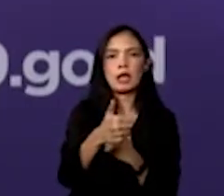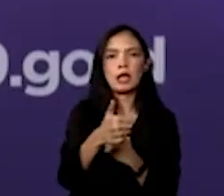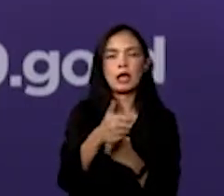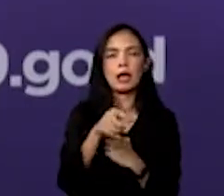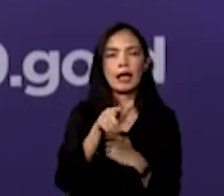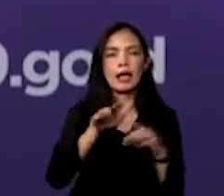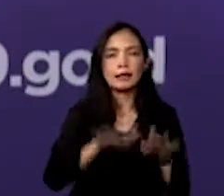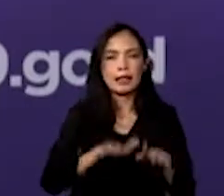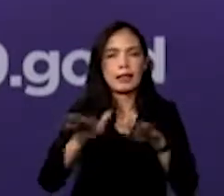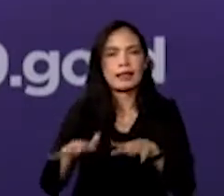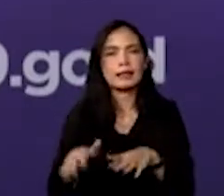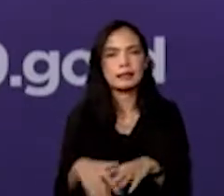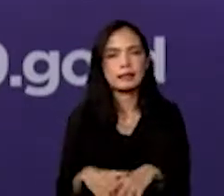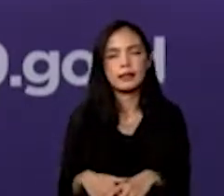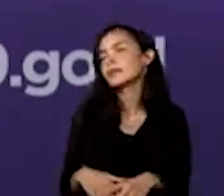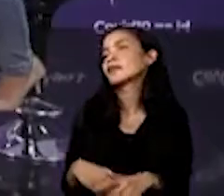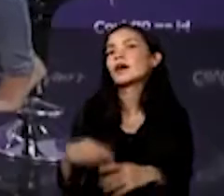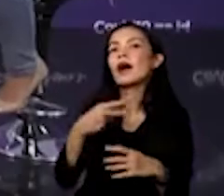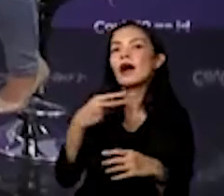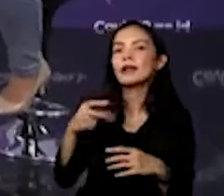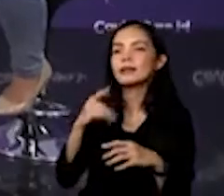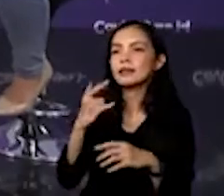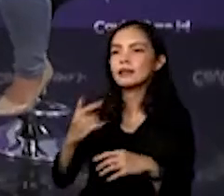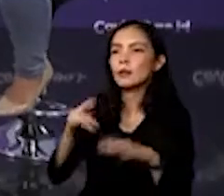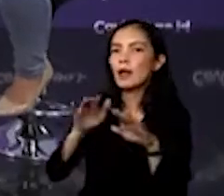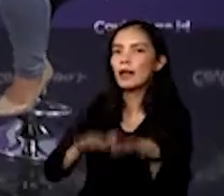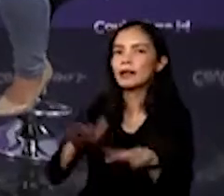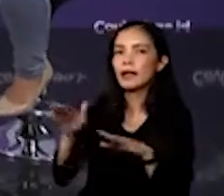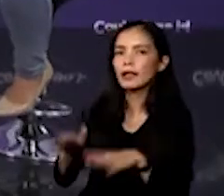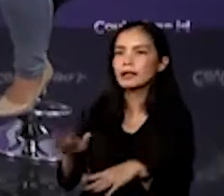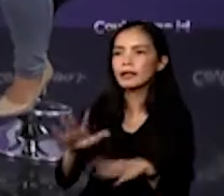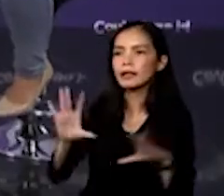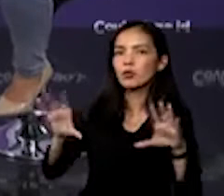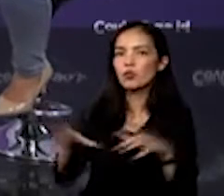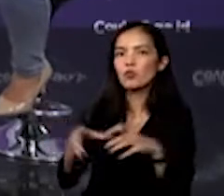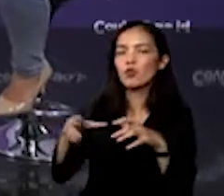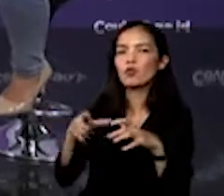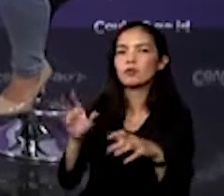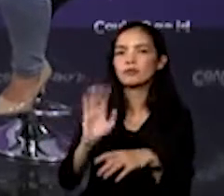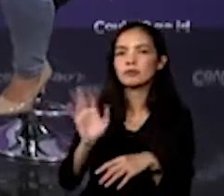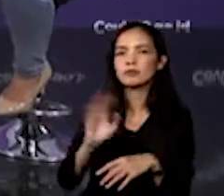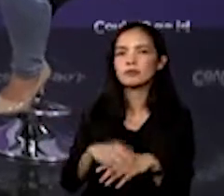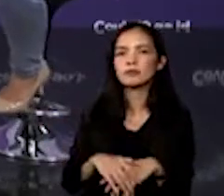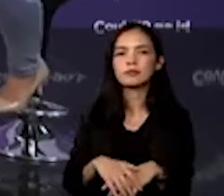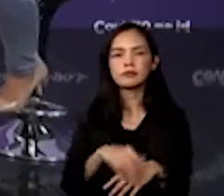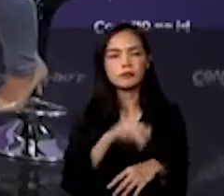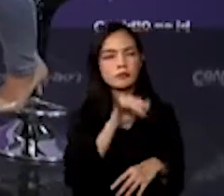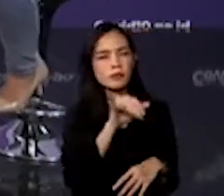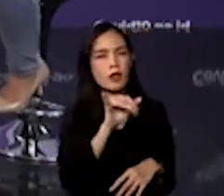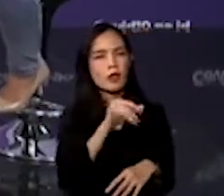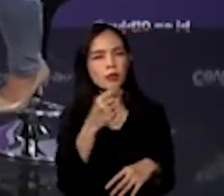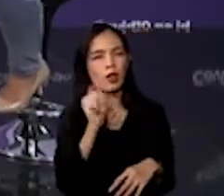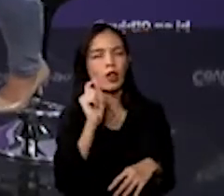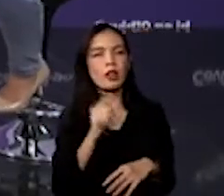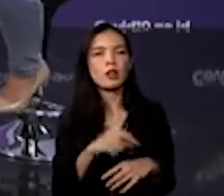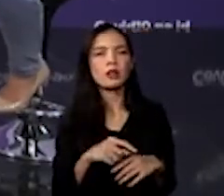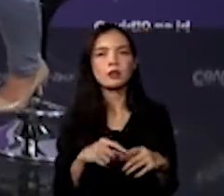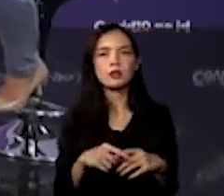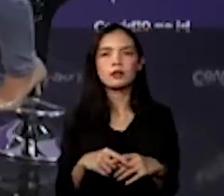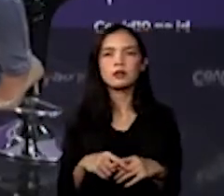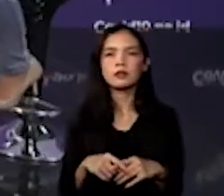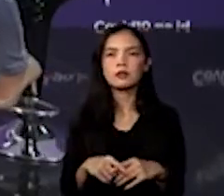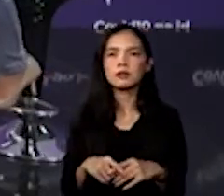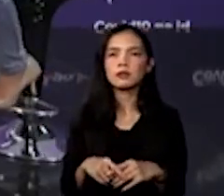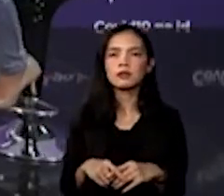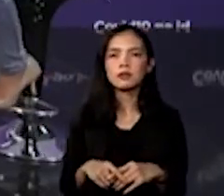juga jadi tetap harus waspada dan tidak berkerumun pemirsa nah tapi kalau misalnya saya masih mau ke